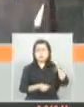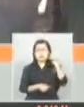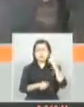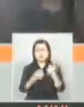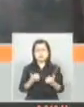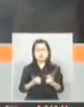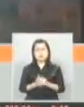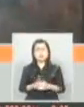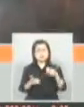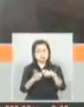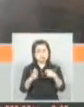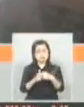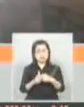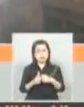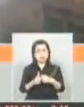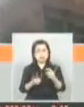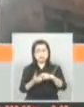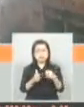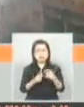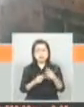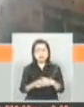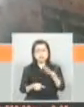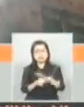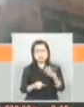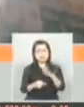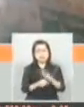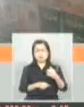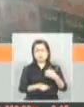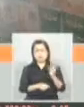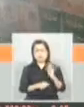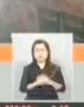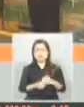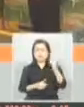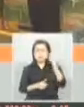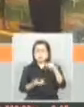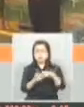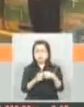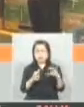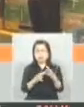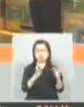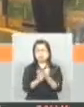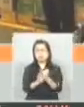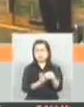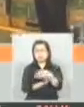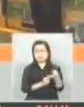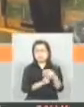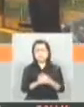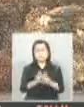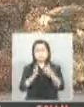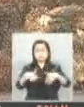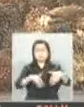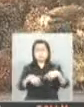ไม่คงไม่ใช่ปัญหาเรื่องความเพียงพอของน้ำมันปาล์มแต่ผมเชื่อว่าเป็นปัญหาสังคมคือทุกคนตระหน